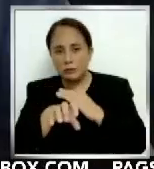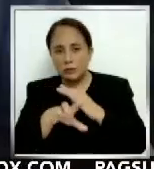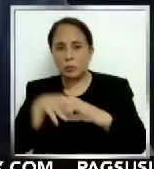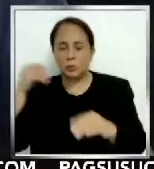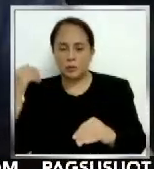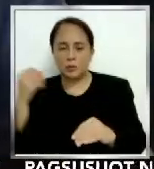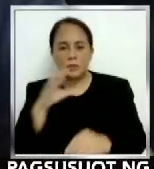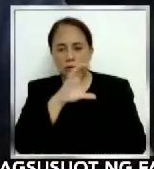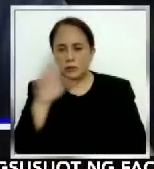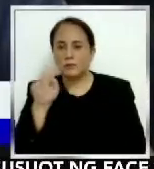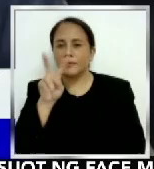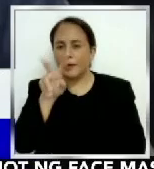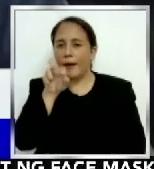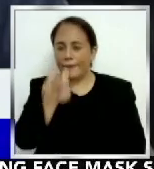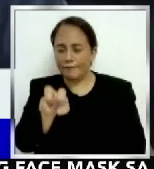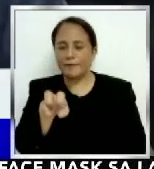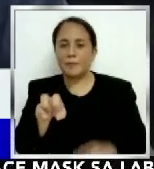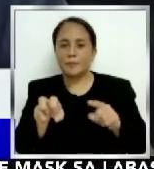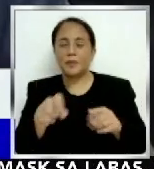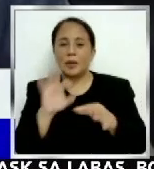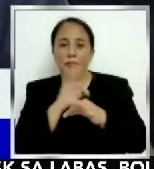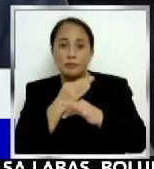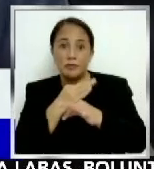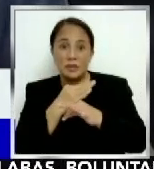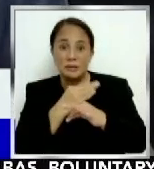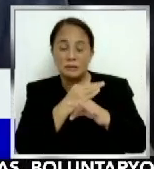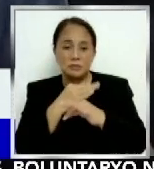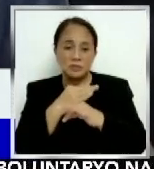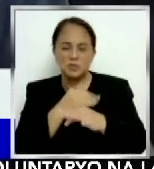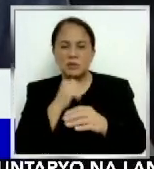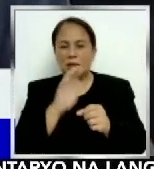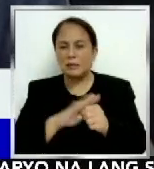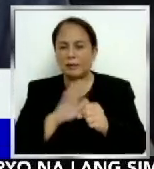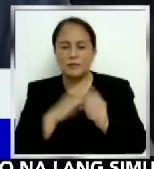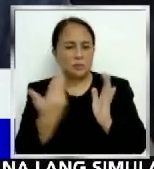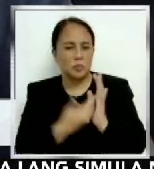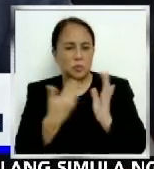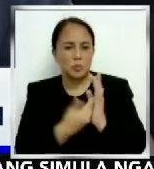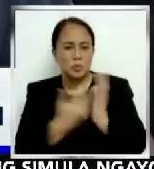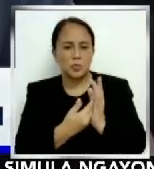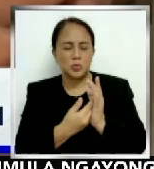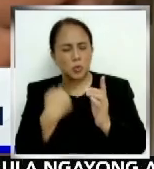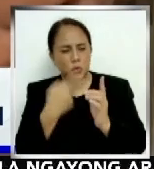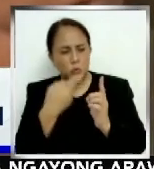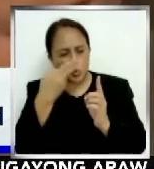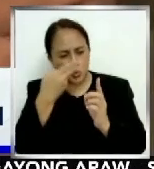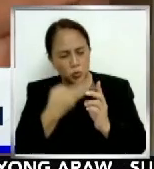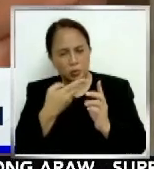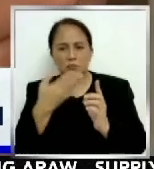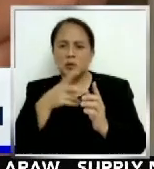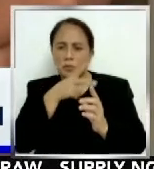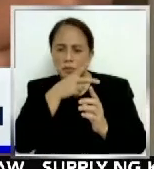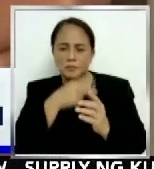ay under maintenance, kaya po kumukuha po tayo ng sapat na ebidensya para po sa pagkakilalan ng tao na to. Ang